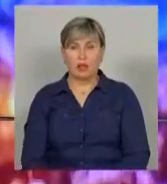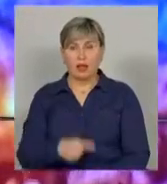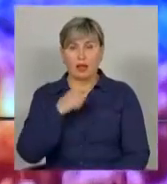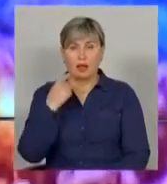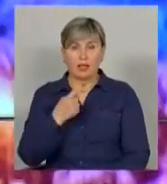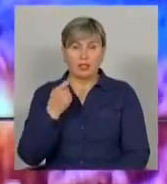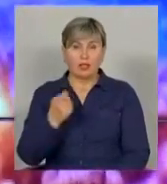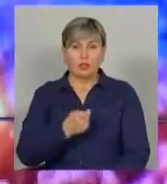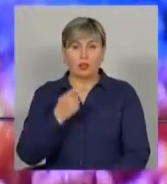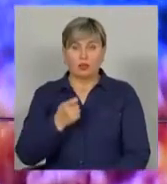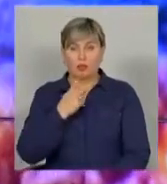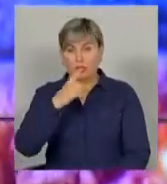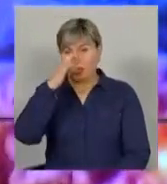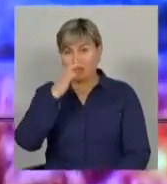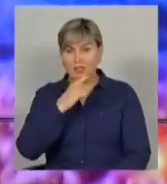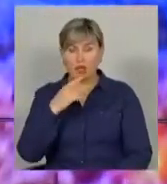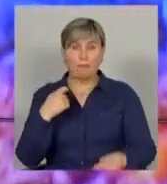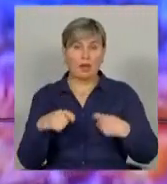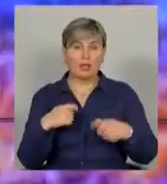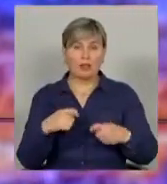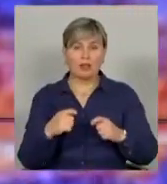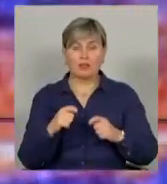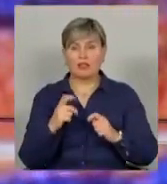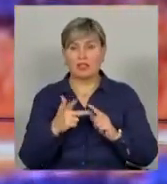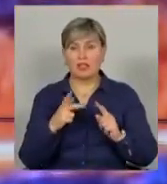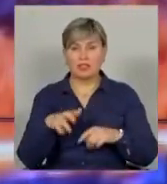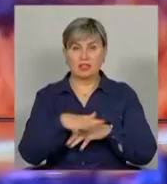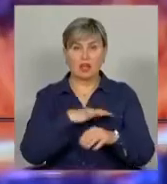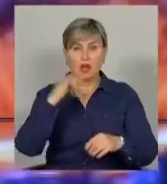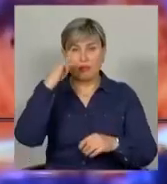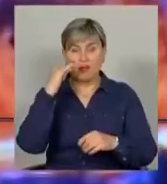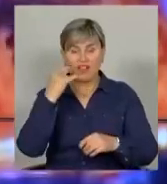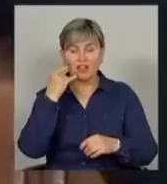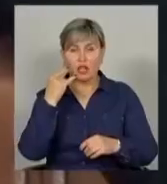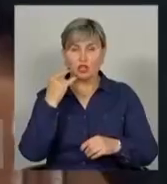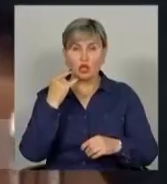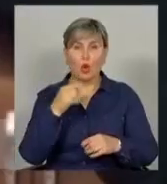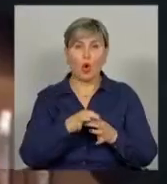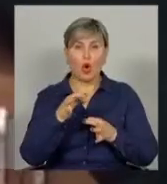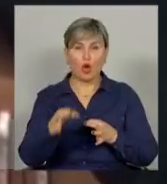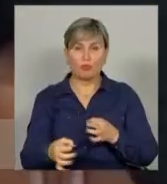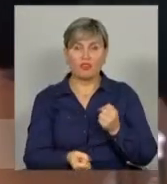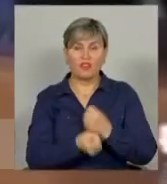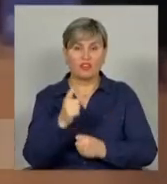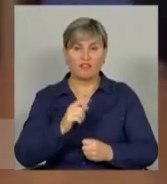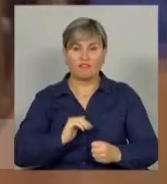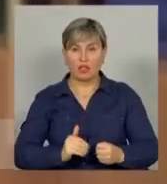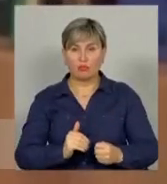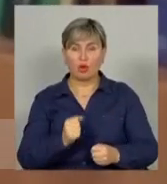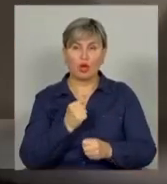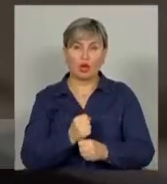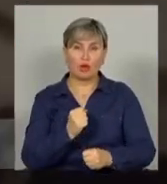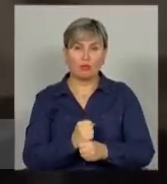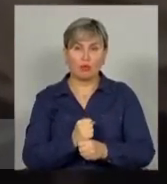российское зерно под видом казахстанского продавали в третьи страны. В Павлодарской области департамент финансового мониторинга выявил фирму, работавшую по